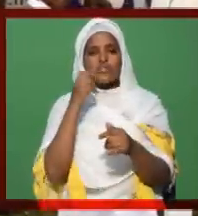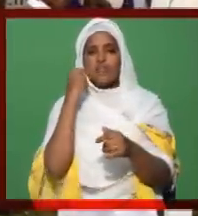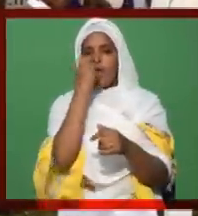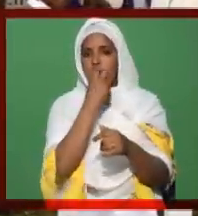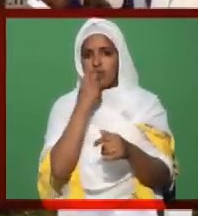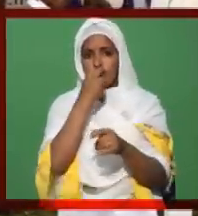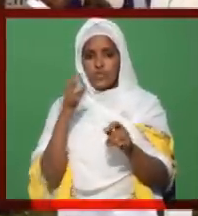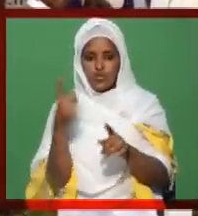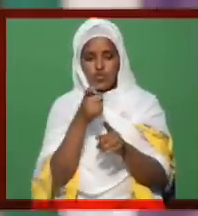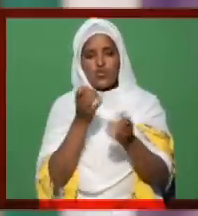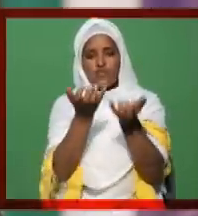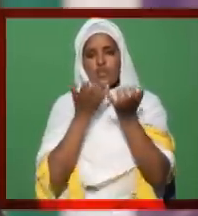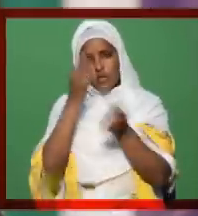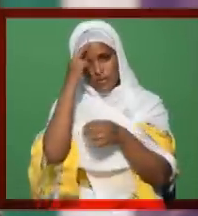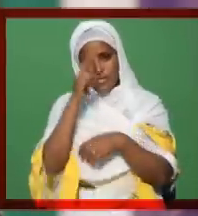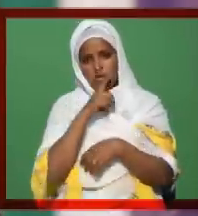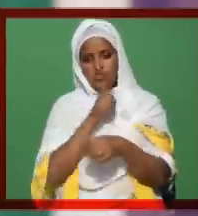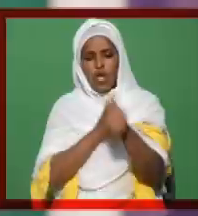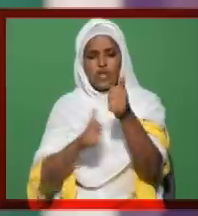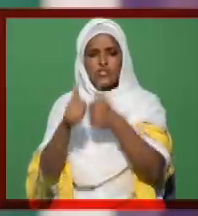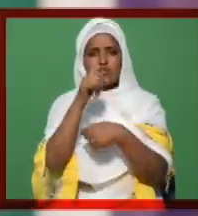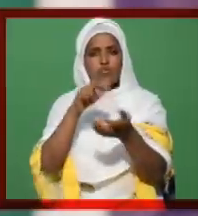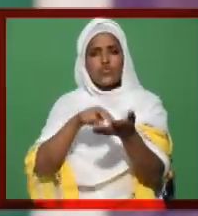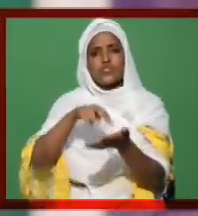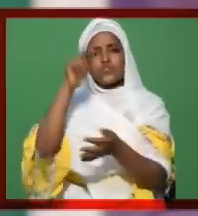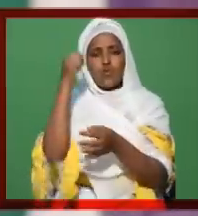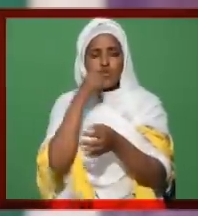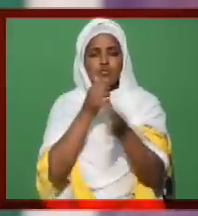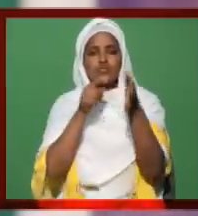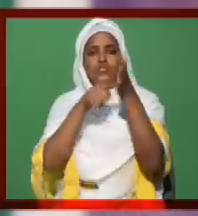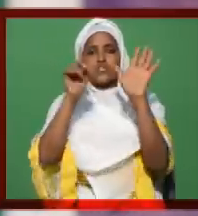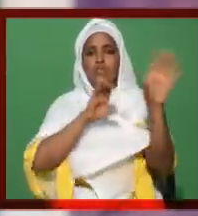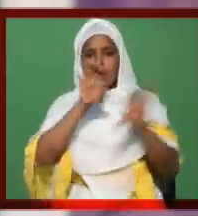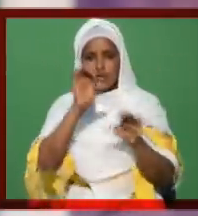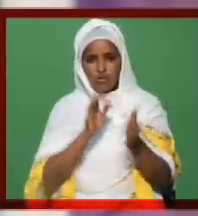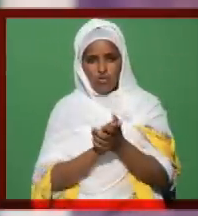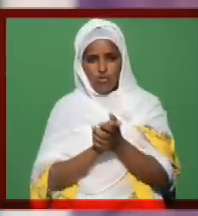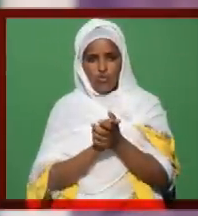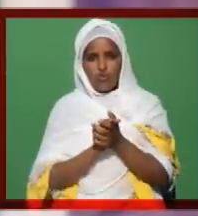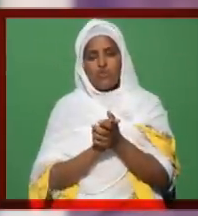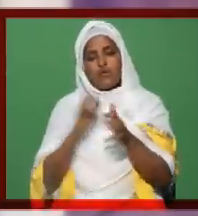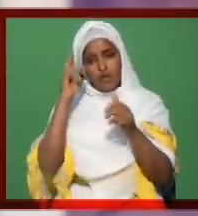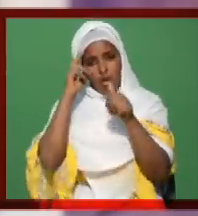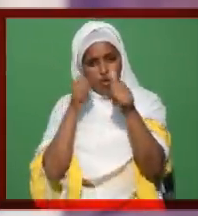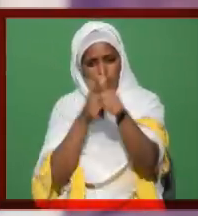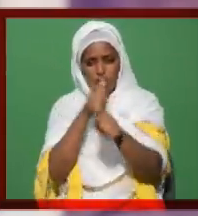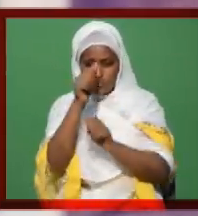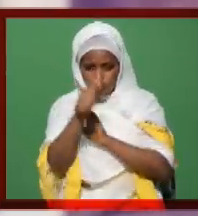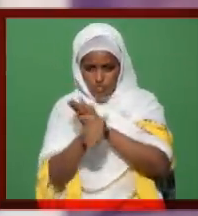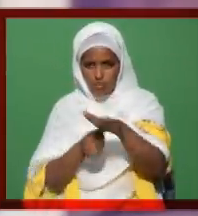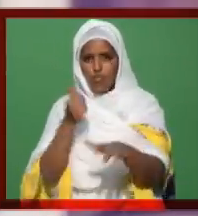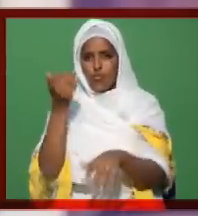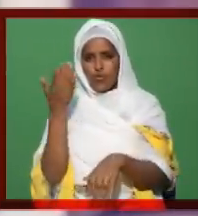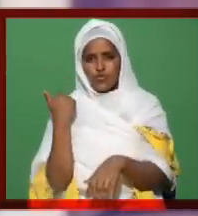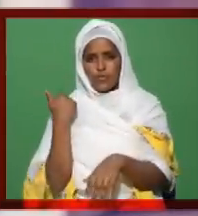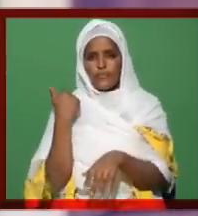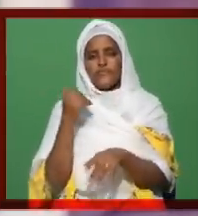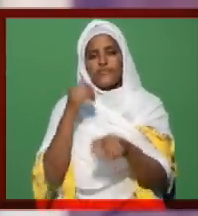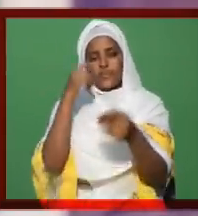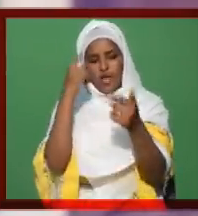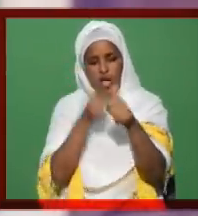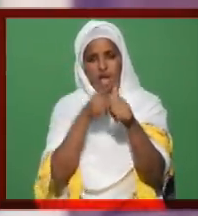እንዲሆን ስለፈለገ ነው አስቀድሞ ትንሳኤውን ለሴቶች የገለጠው ማለት ነው ለደቀ መዛሙርቱ ደብቆባቸዋል አንድ እሱ